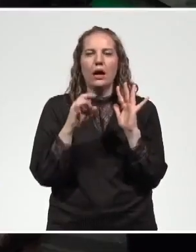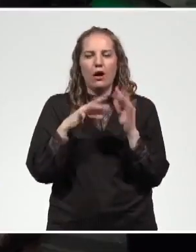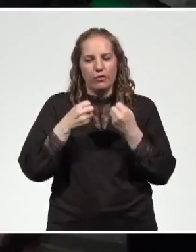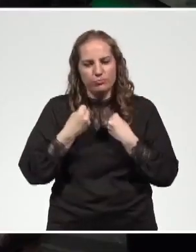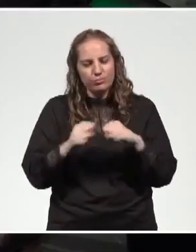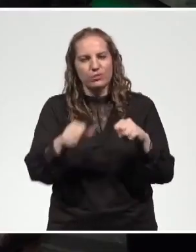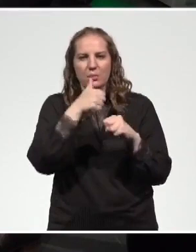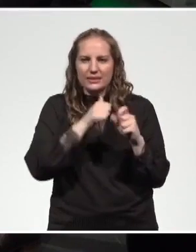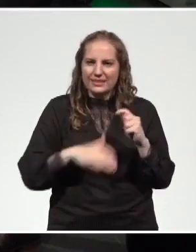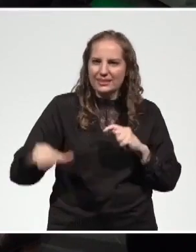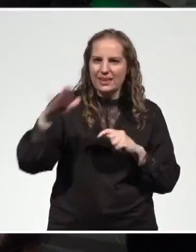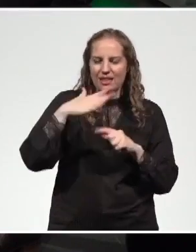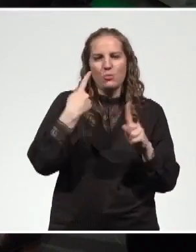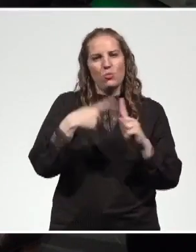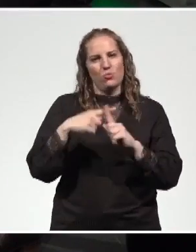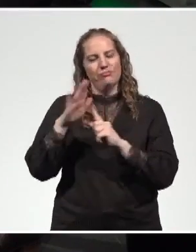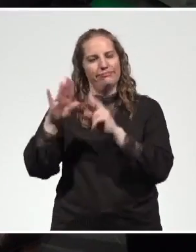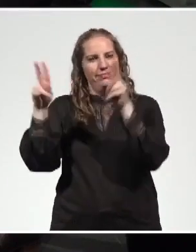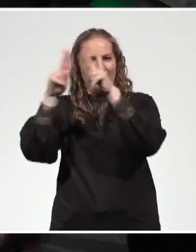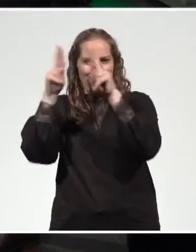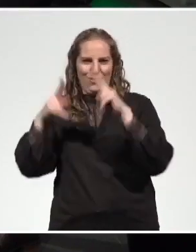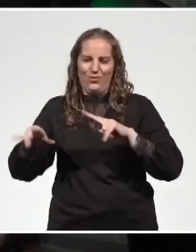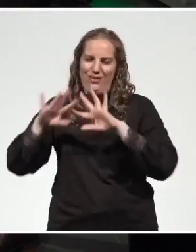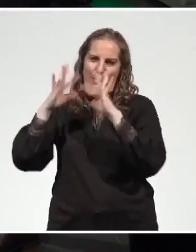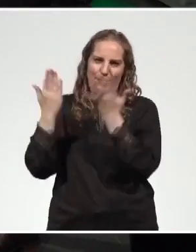innanlands sem og á alþjóða vettvangi.